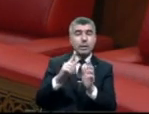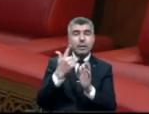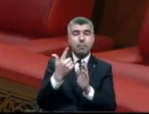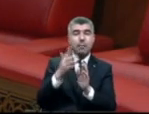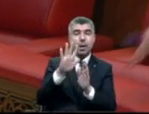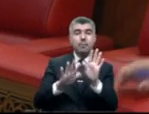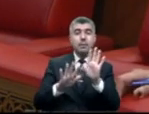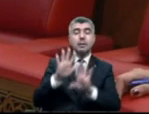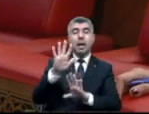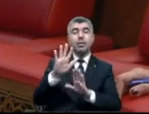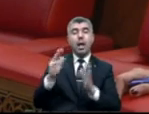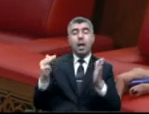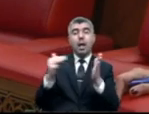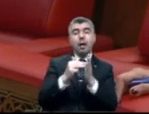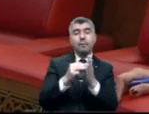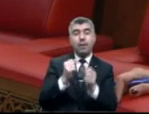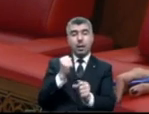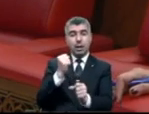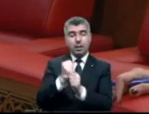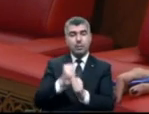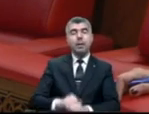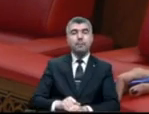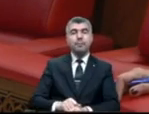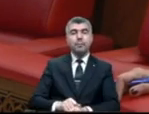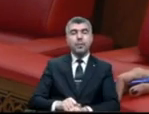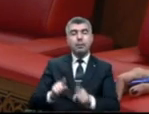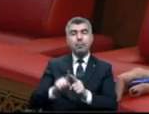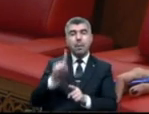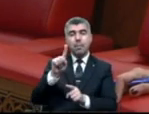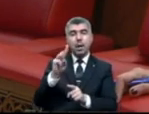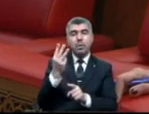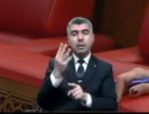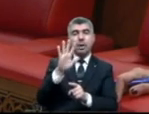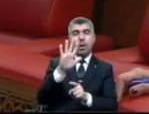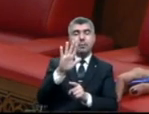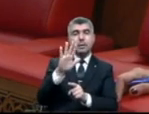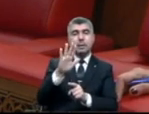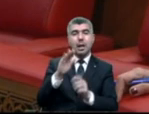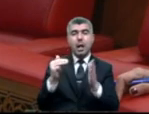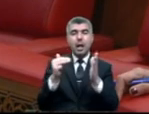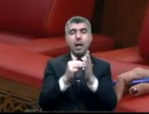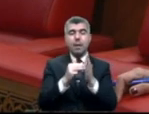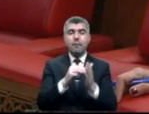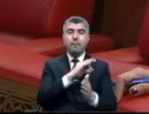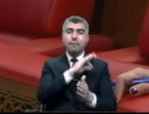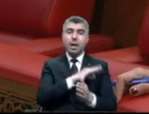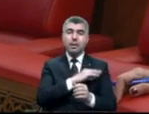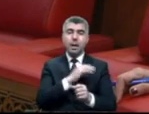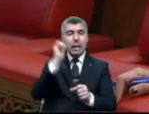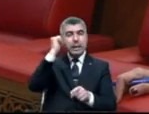715 ألف شخص في سوق الشغل، تحسين قابلية التشغيل ديال 153 ألف مستفيد في مختلف